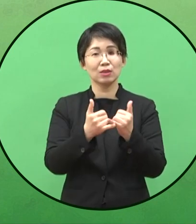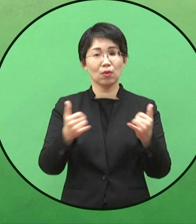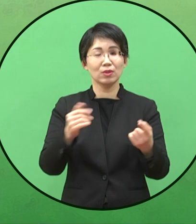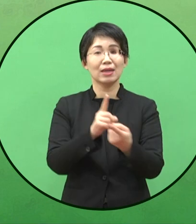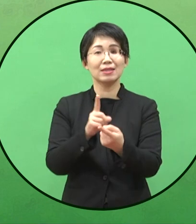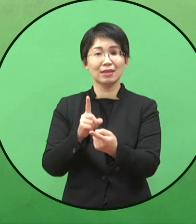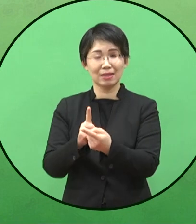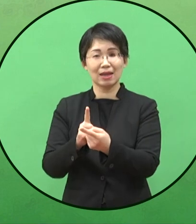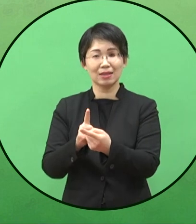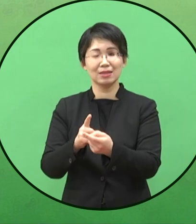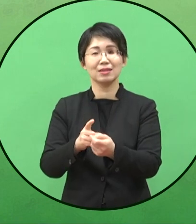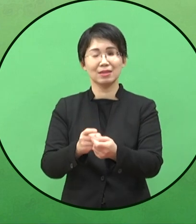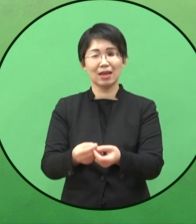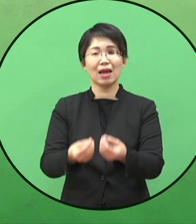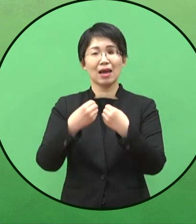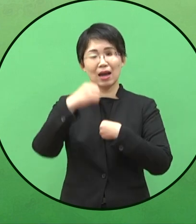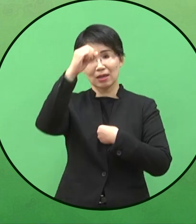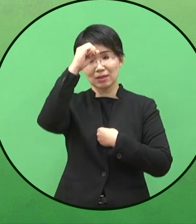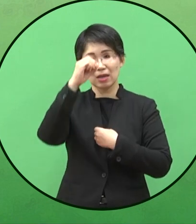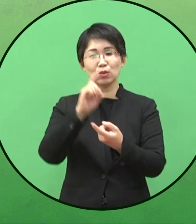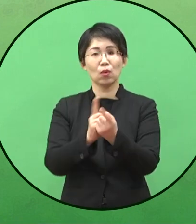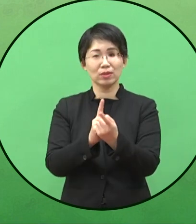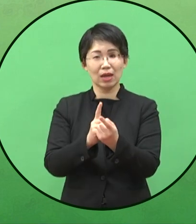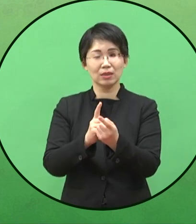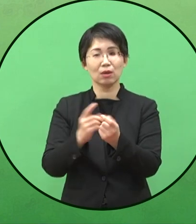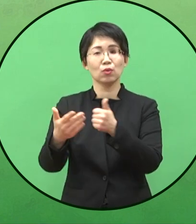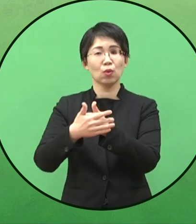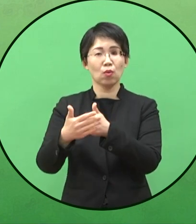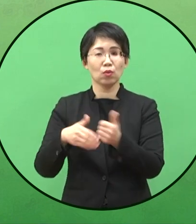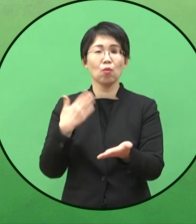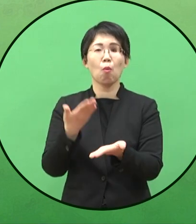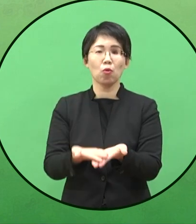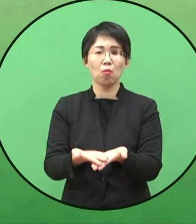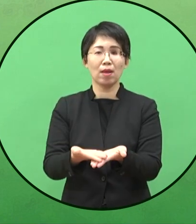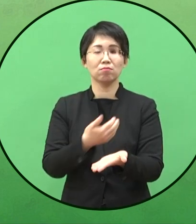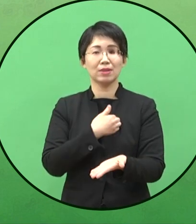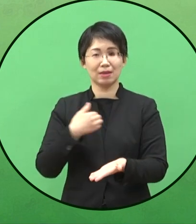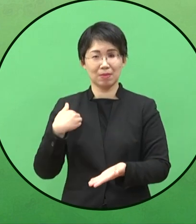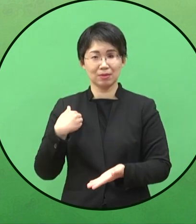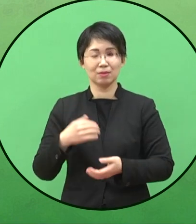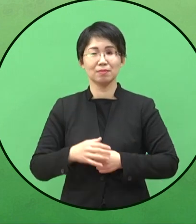に感染症対策の協力を求めることができます。